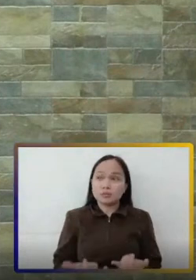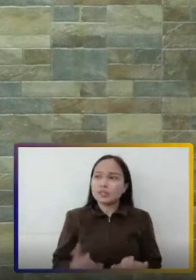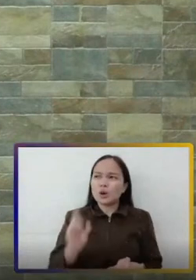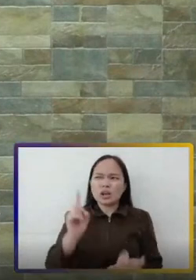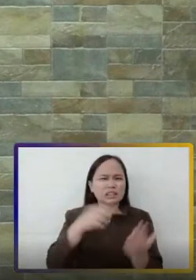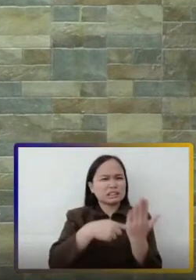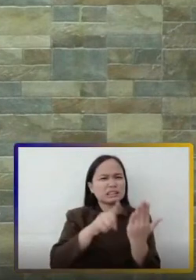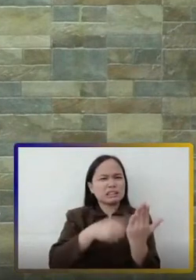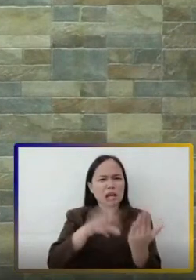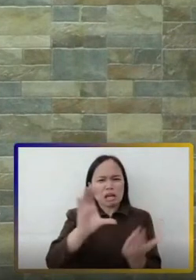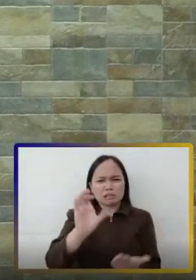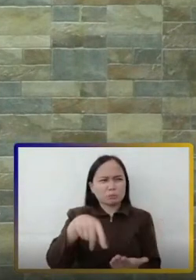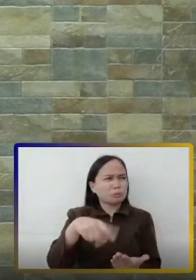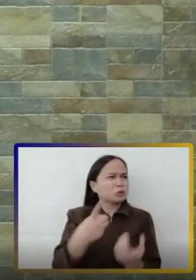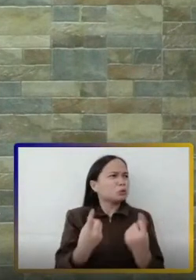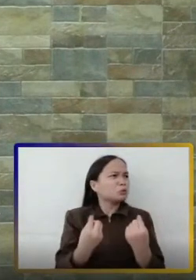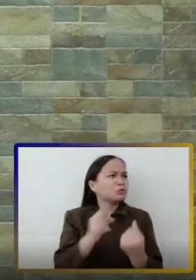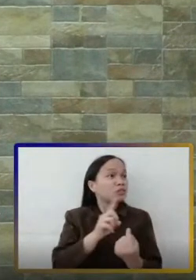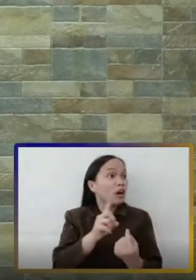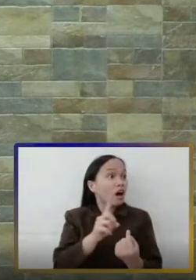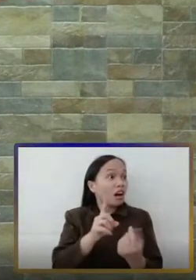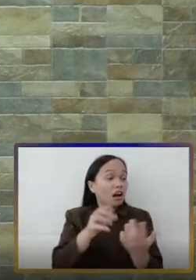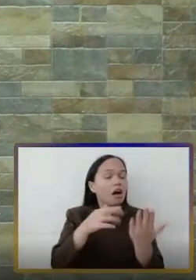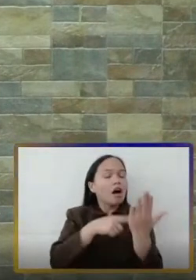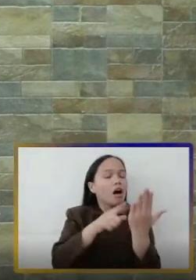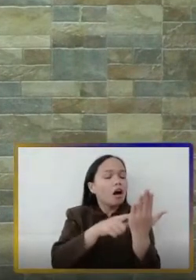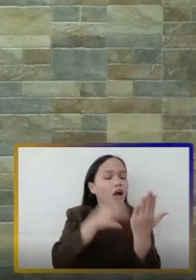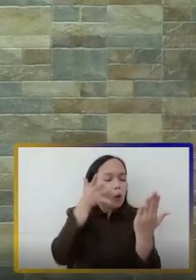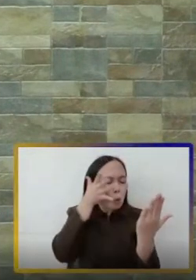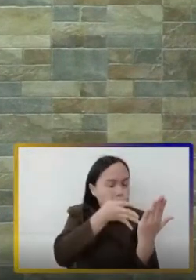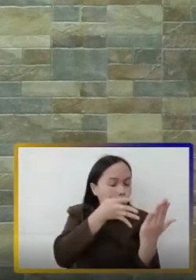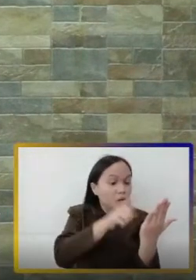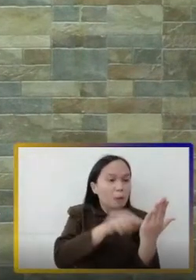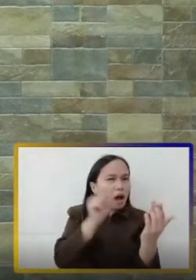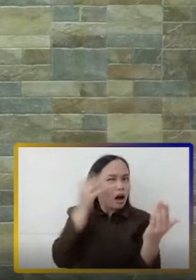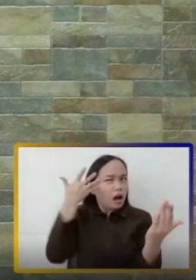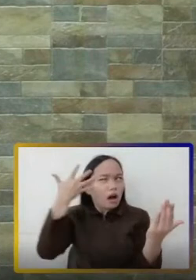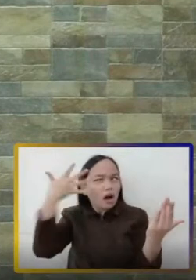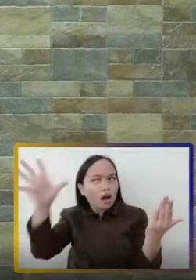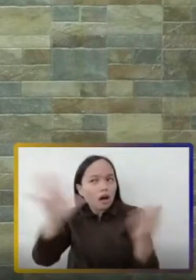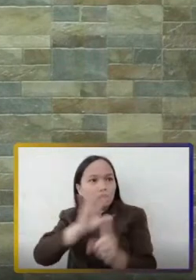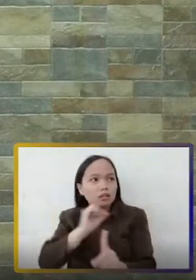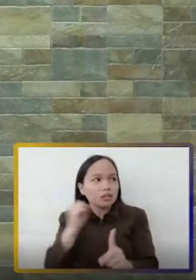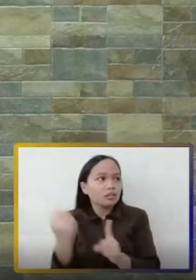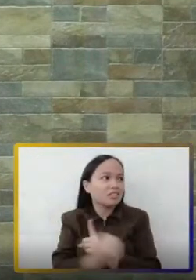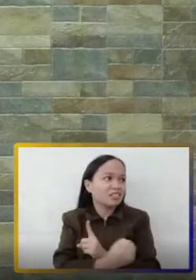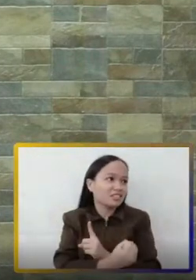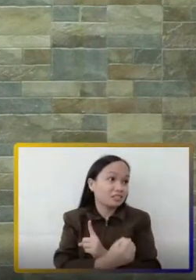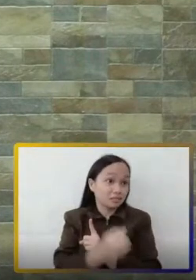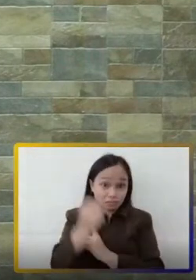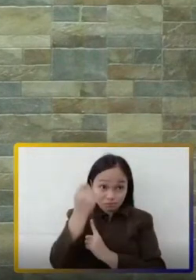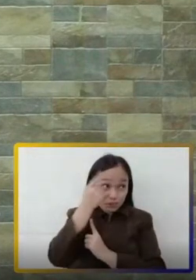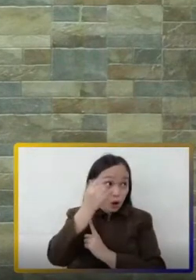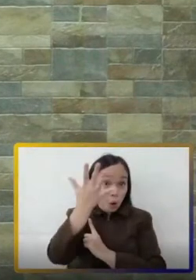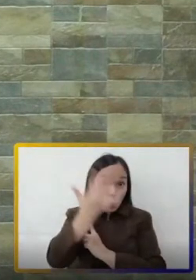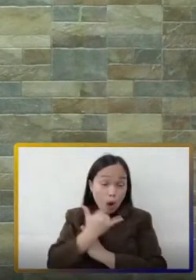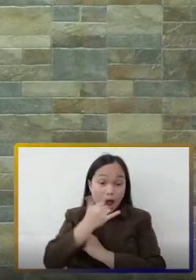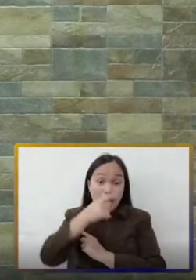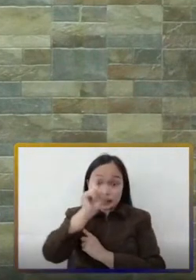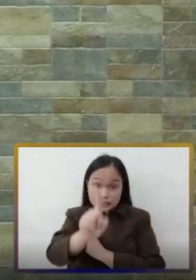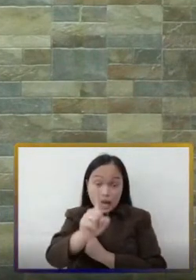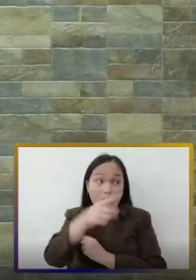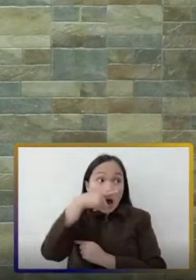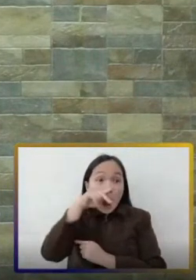doing, kapatid, tinatanggal yung awareness natin sa kapaligiran. See, now, naintindihan niyo po yung sinabi, bakit yung bata